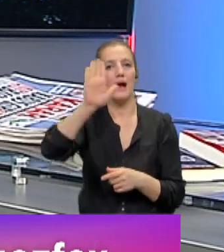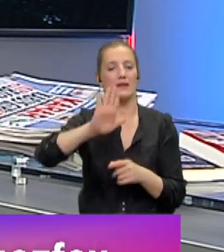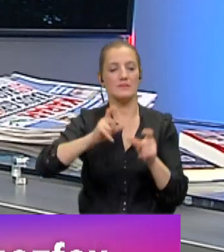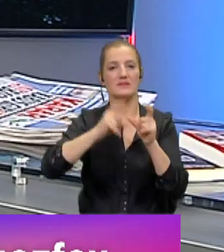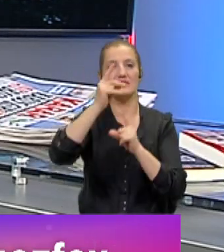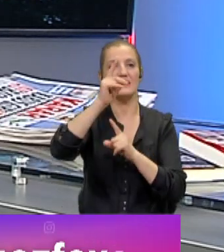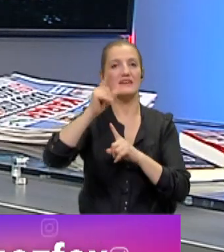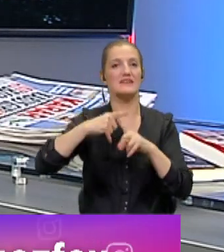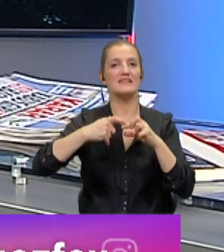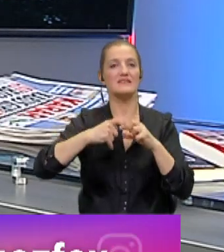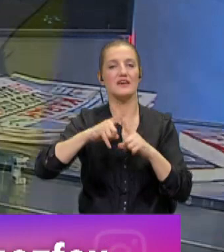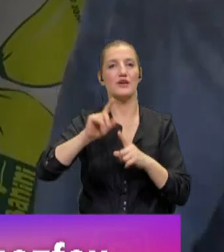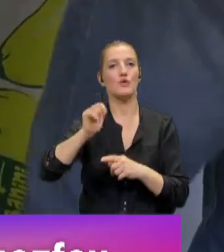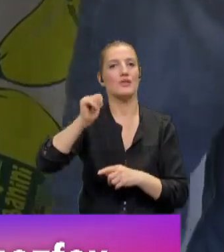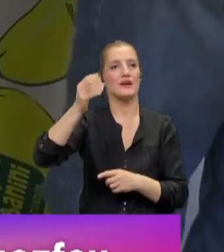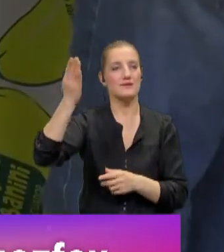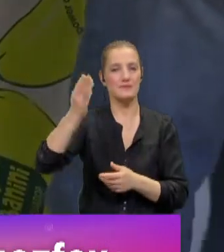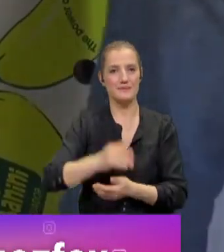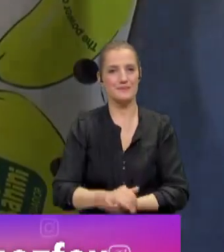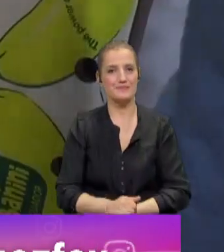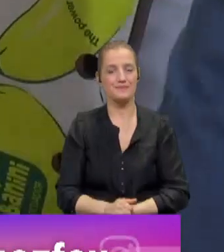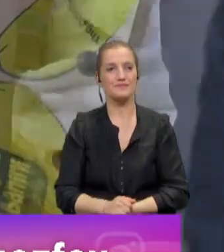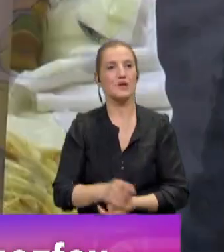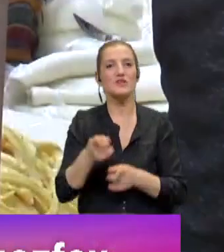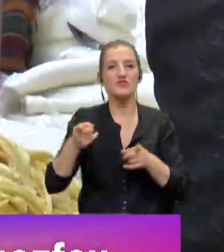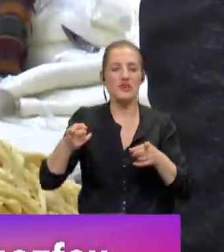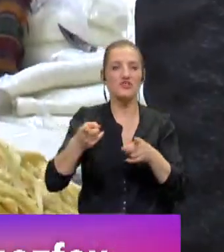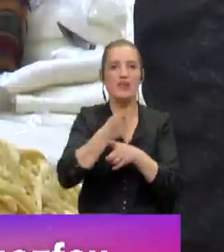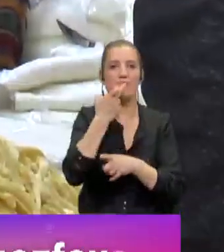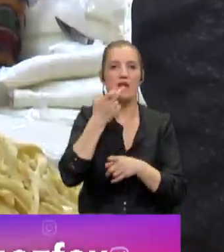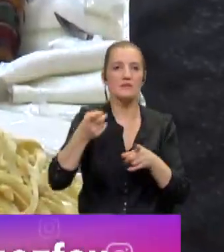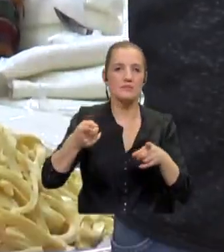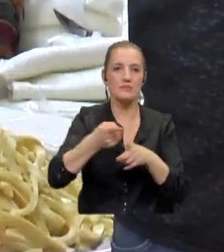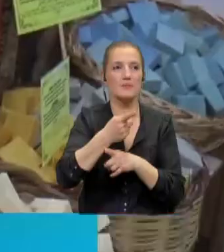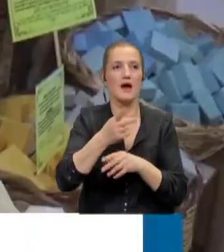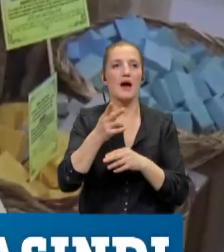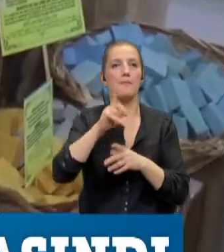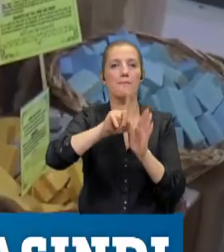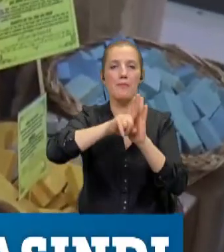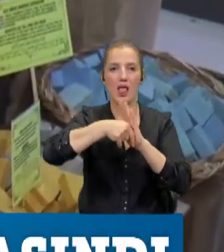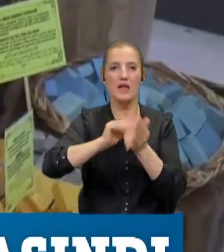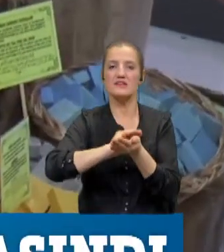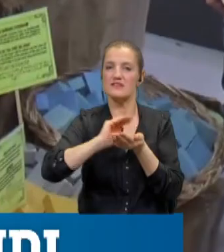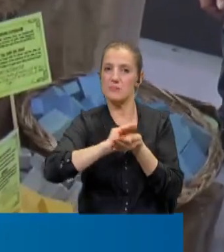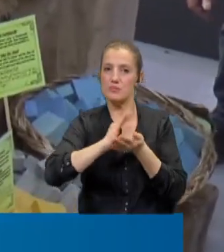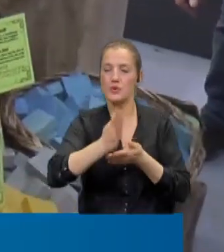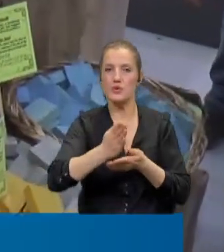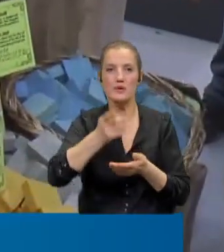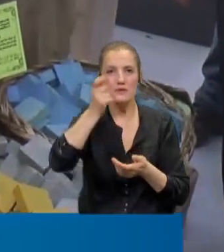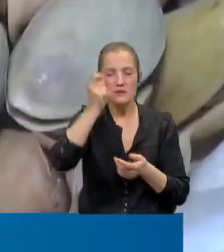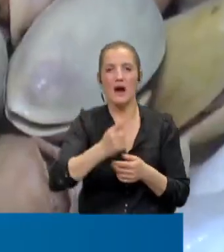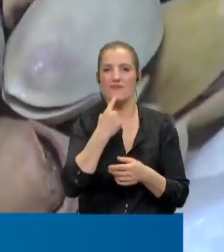Siirt günleri çok çeşit çeşit peynir meşhur balı hatta sabunları Ama